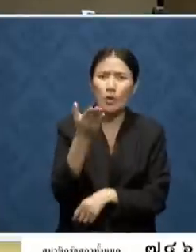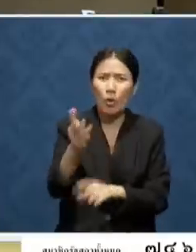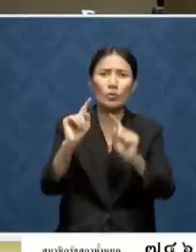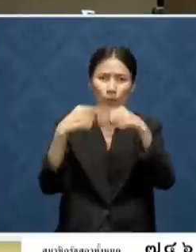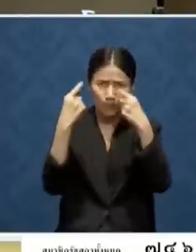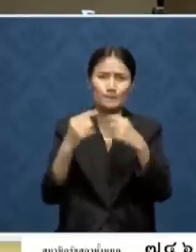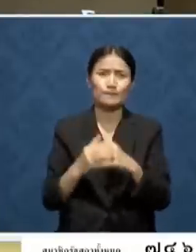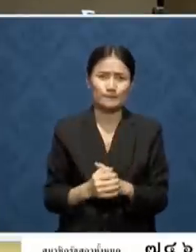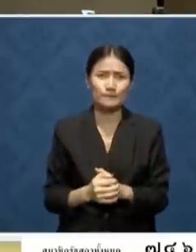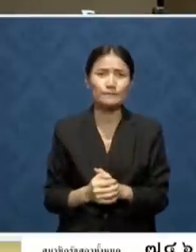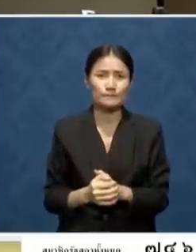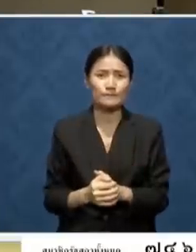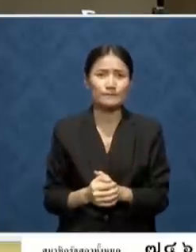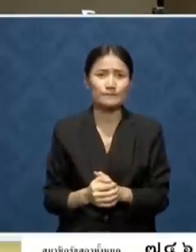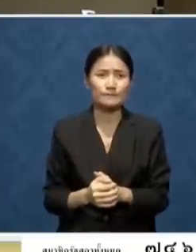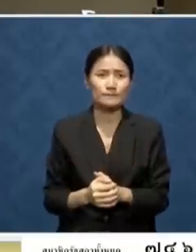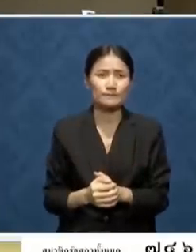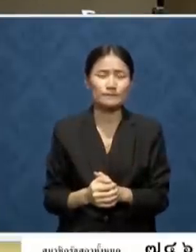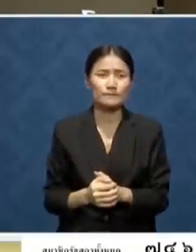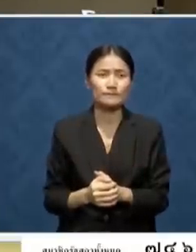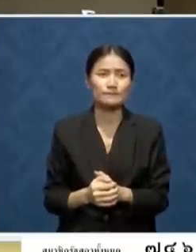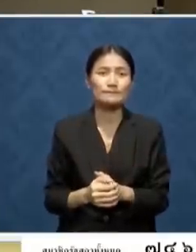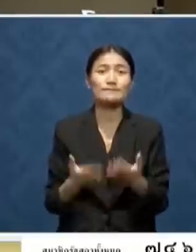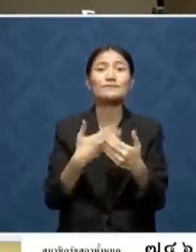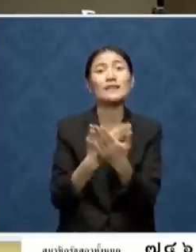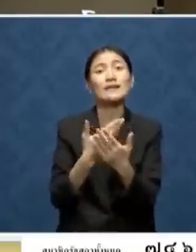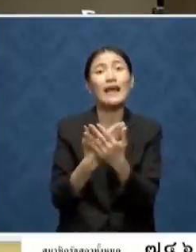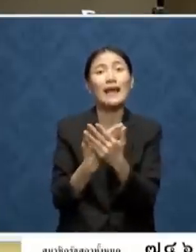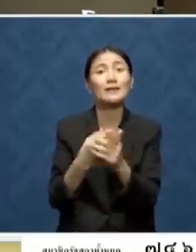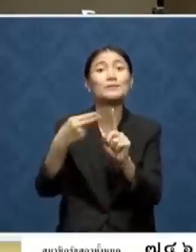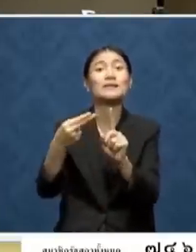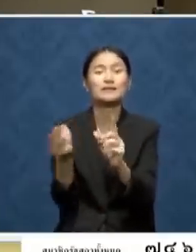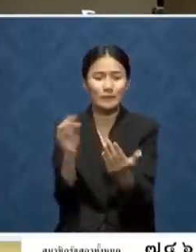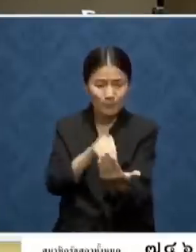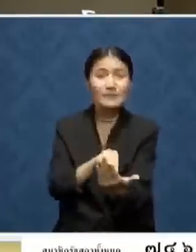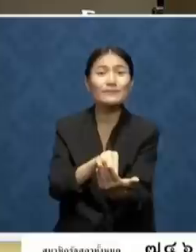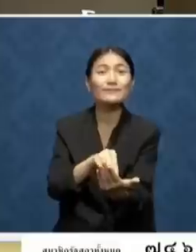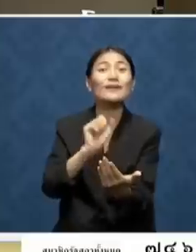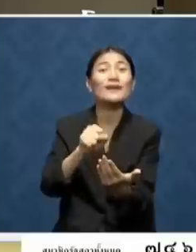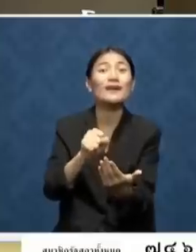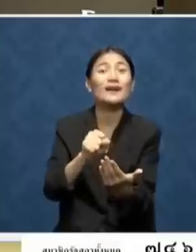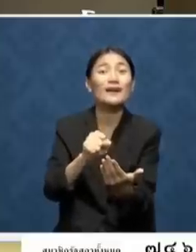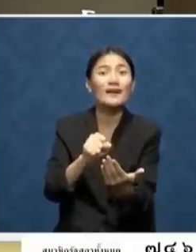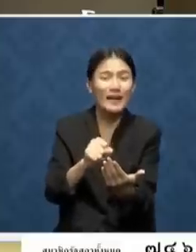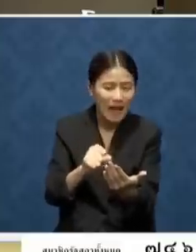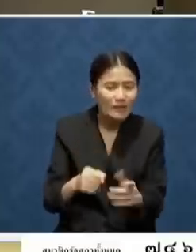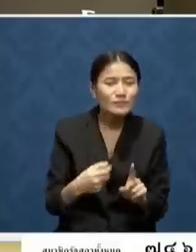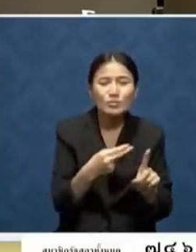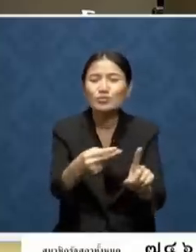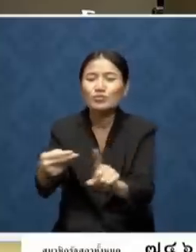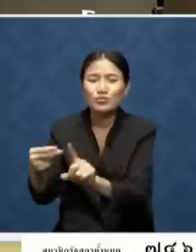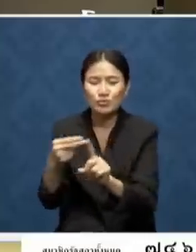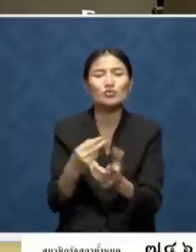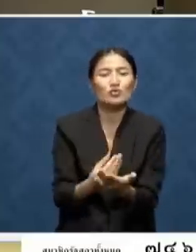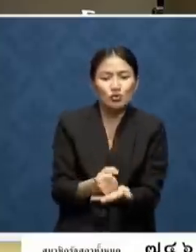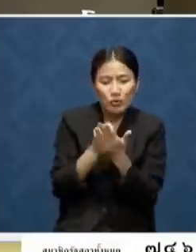ถามค่ะเรื่อง Digital walletเงินหมื่นบาทแน่นอนว่ากระตุ้นเศรษฐกิจให้โตได้ให้